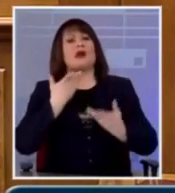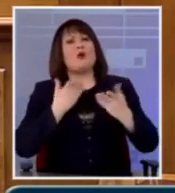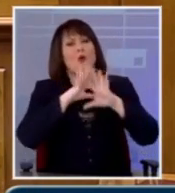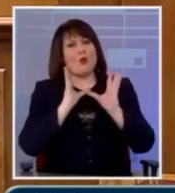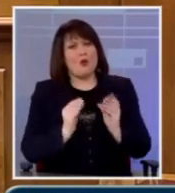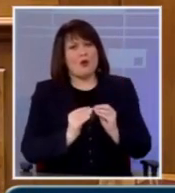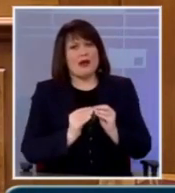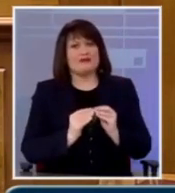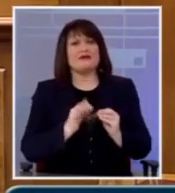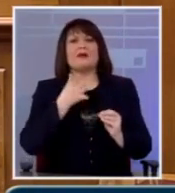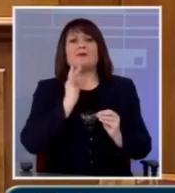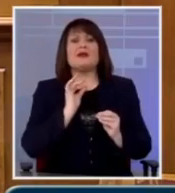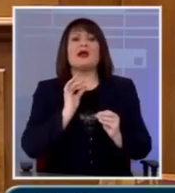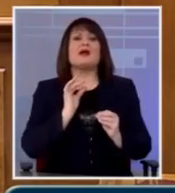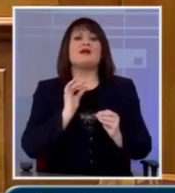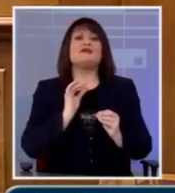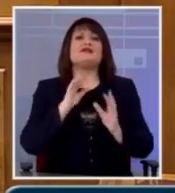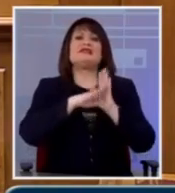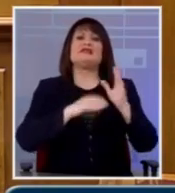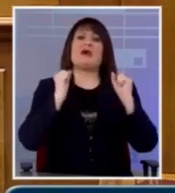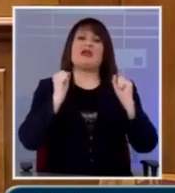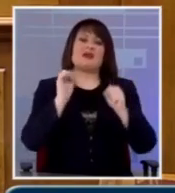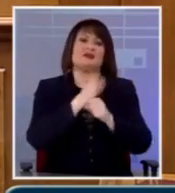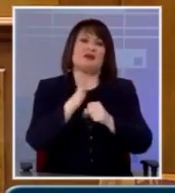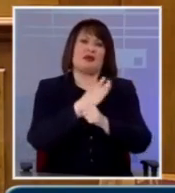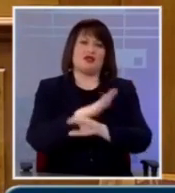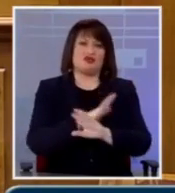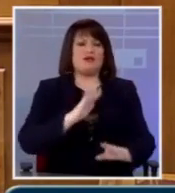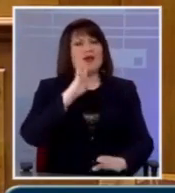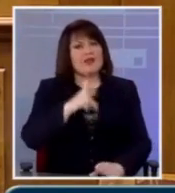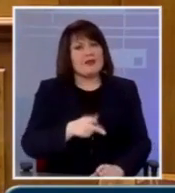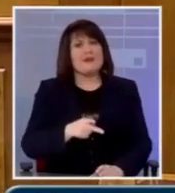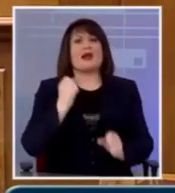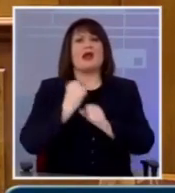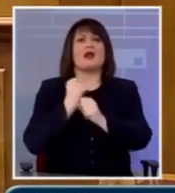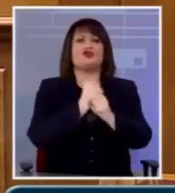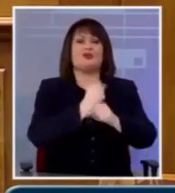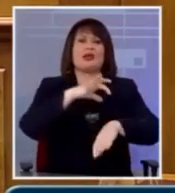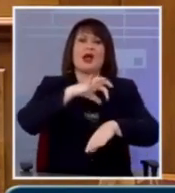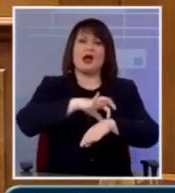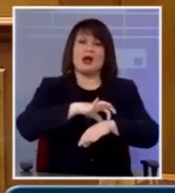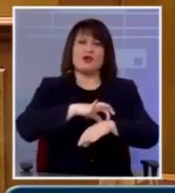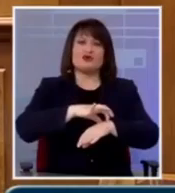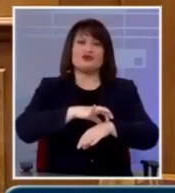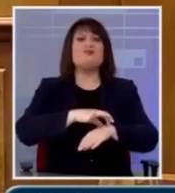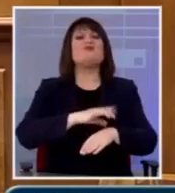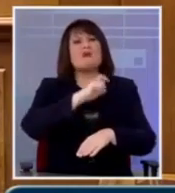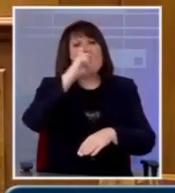προκαλέσει διαλυτικά φαινόμενα στο σύστημα υγείας που κάνουν την καθημερινότητα των εργαζομένων και των ασθενών